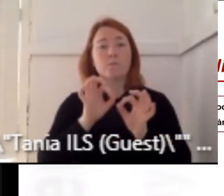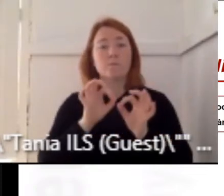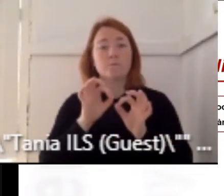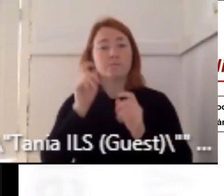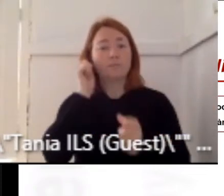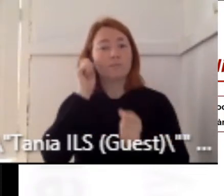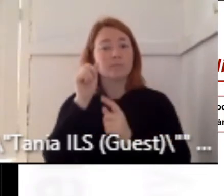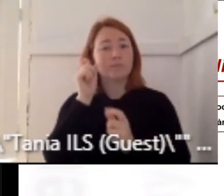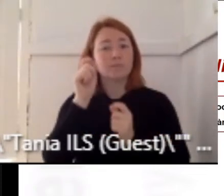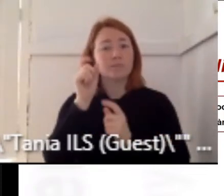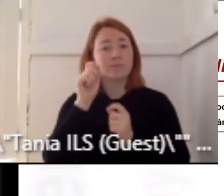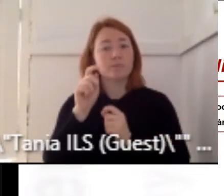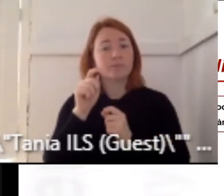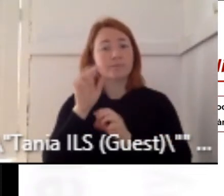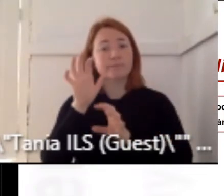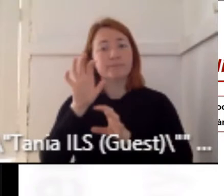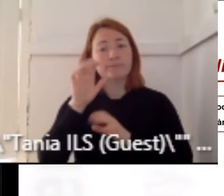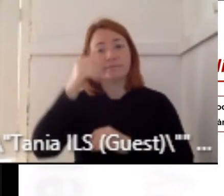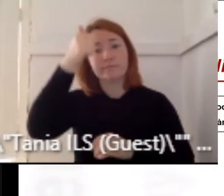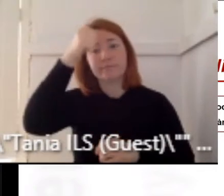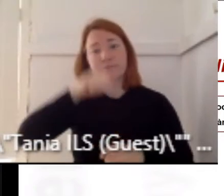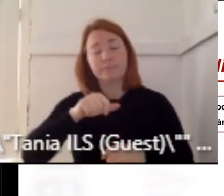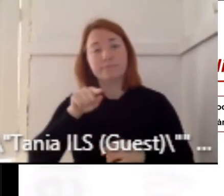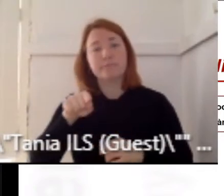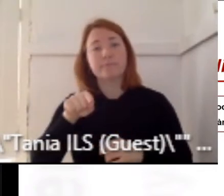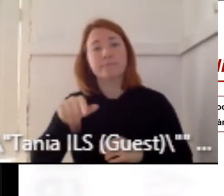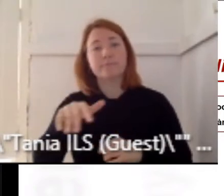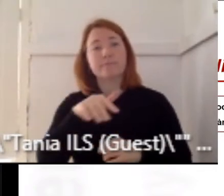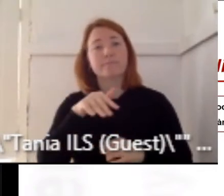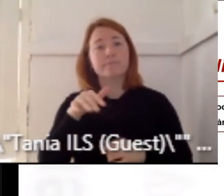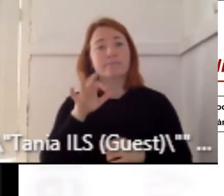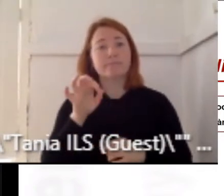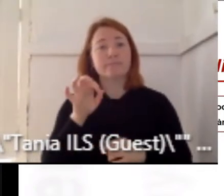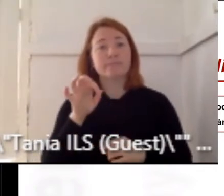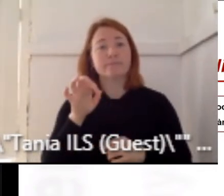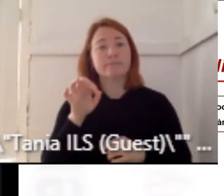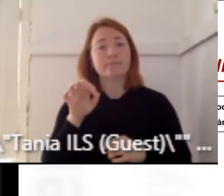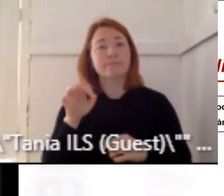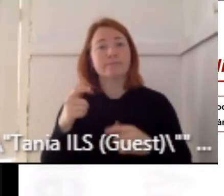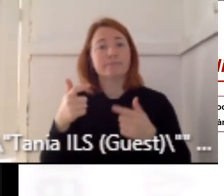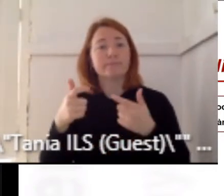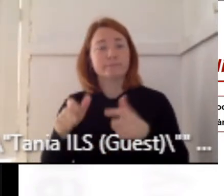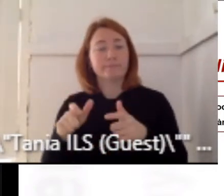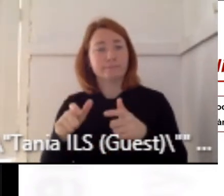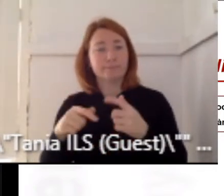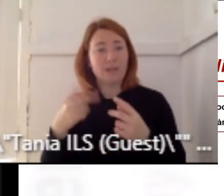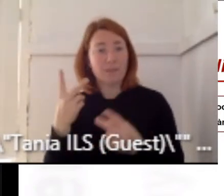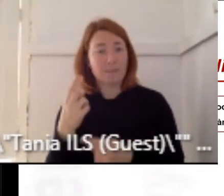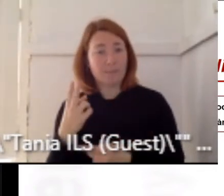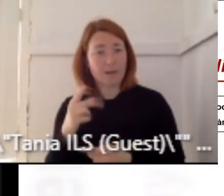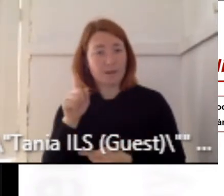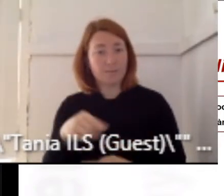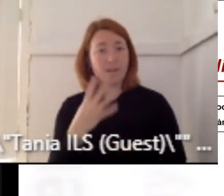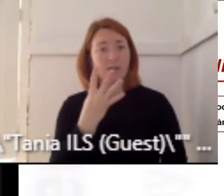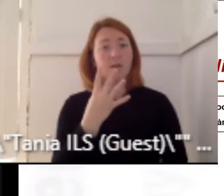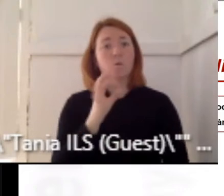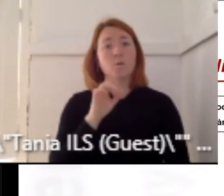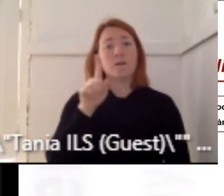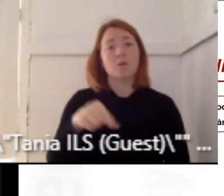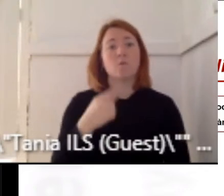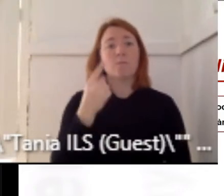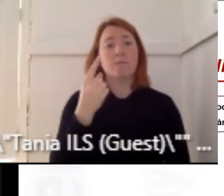de violència masclista es van produir en l'àmbit de la parella, el 40,1% en l'àmbit familiar,